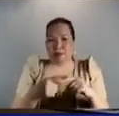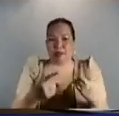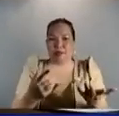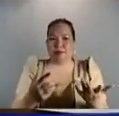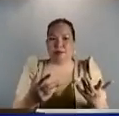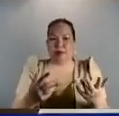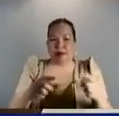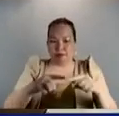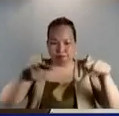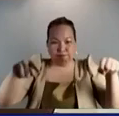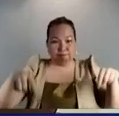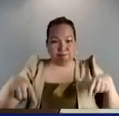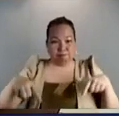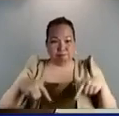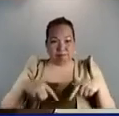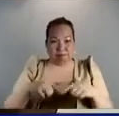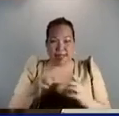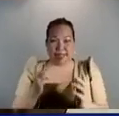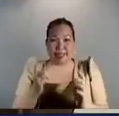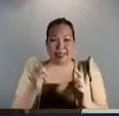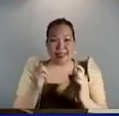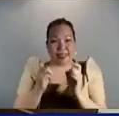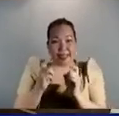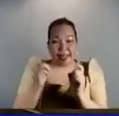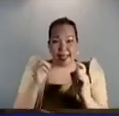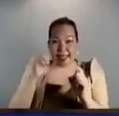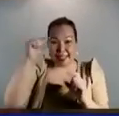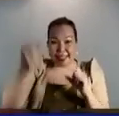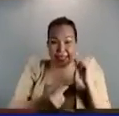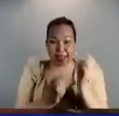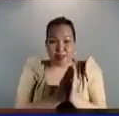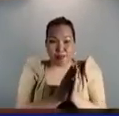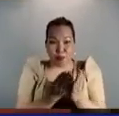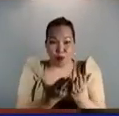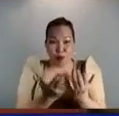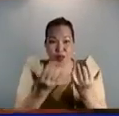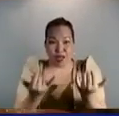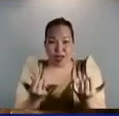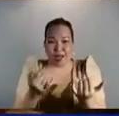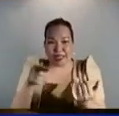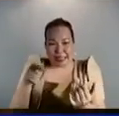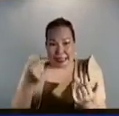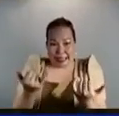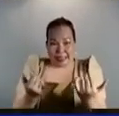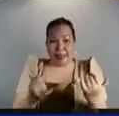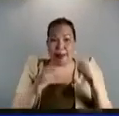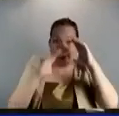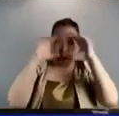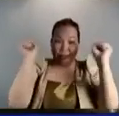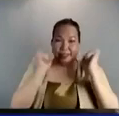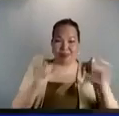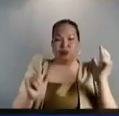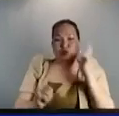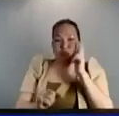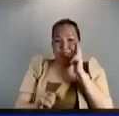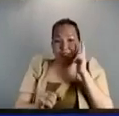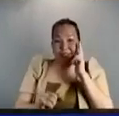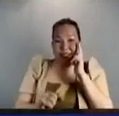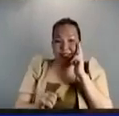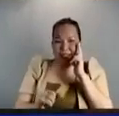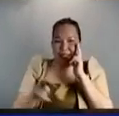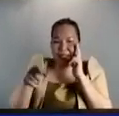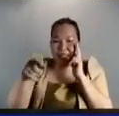sa official guest book. Yes. Dahil dito ay guest pa lang siya. Hindi pa siya ang officially na magte-take over